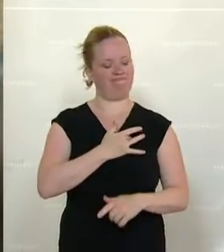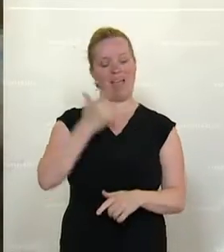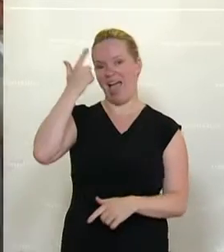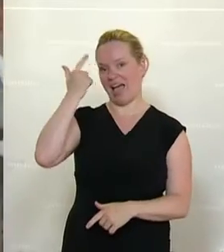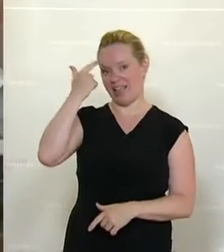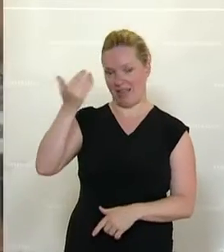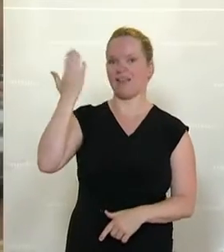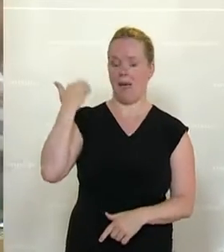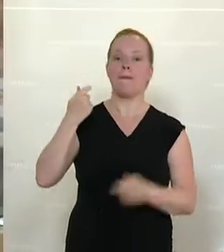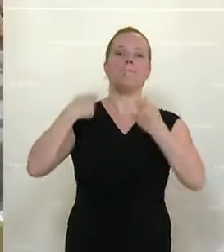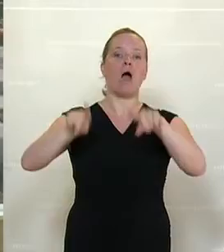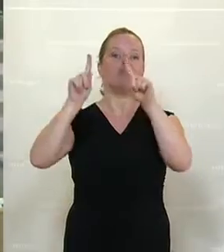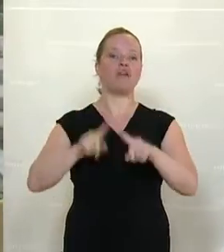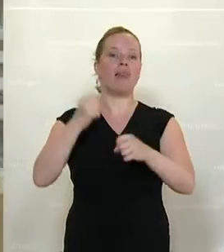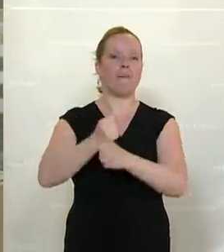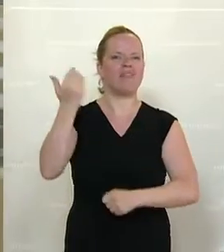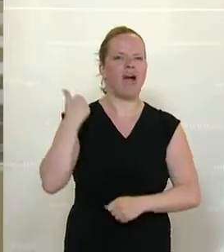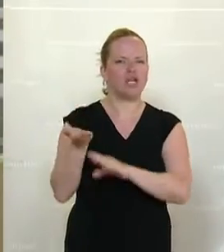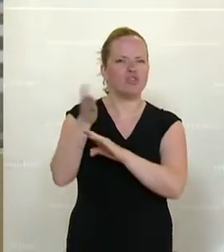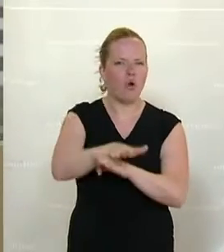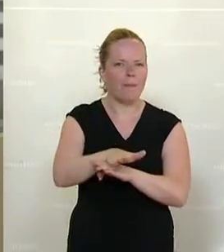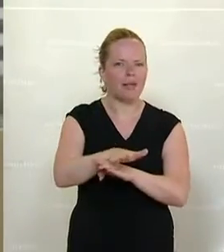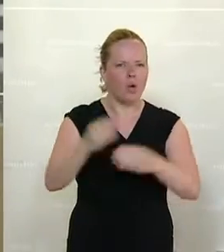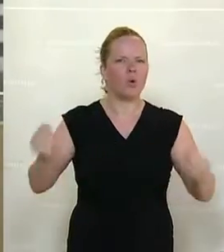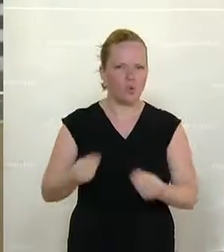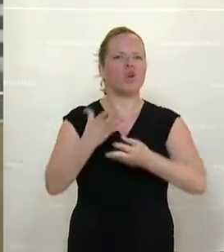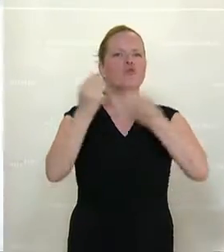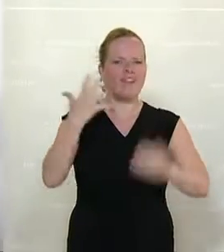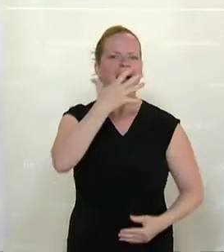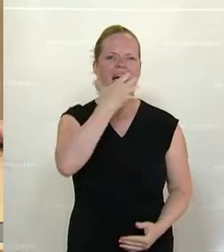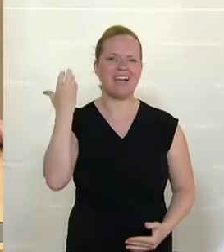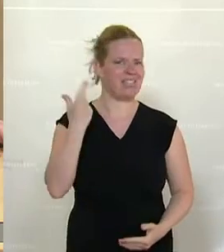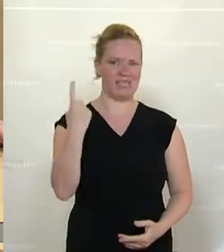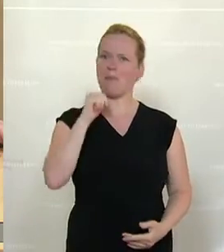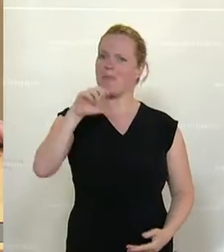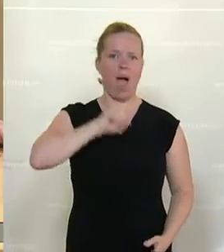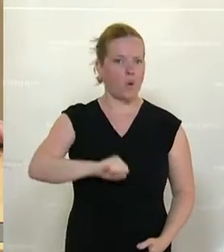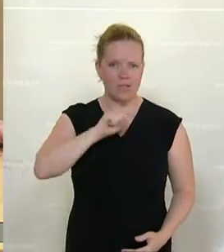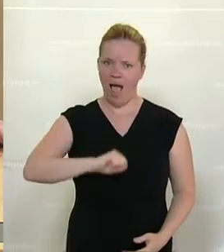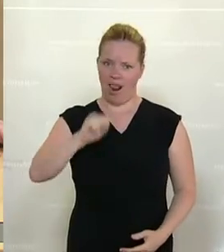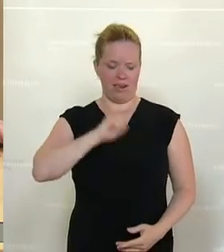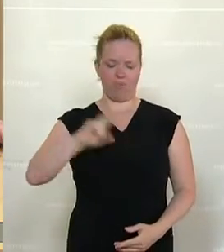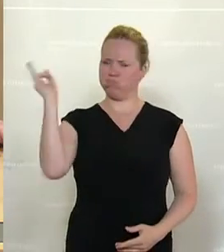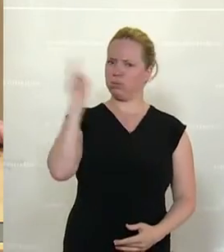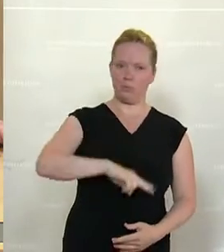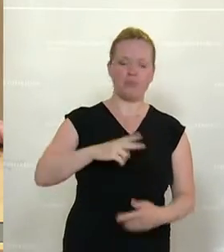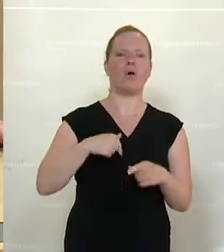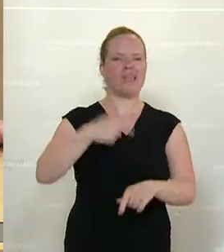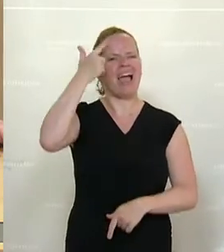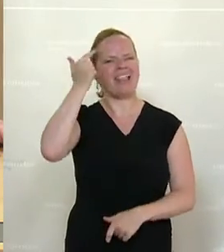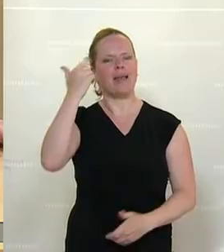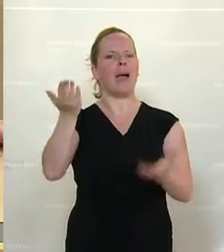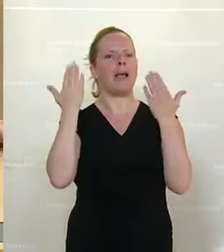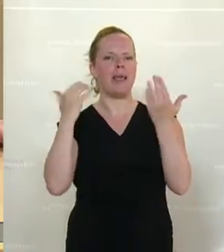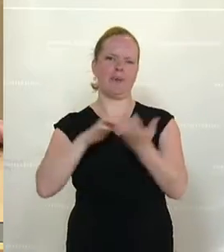an den Baustellenarbeiter, der gestorben ist auf der Baustelle aufgrund von Hitze, weil er es nicht mehr ausgehalten hat, und will daran erinnern, dass die Klimakrise